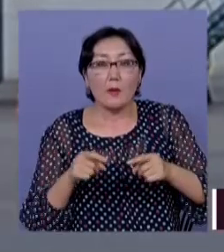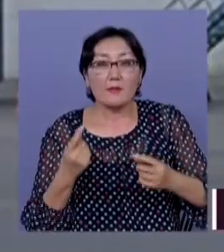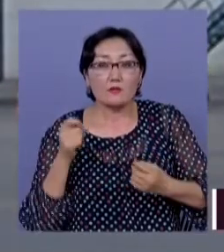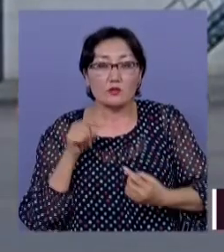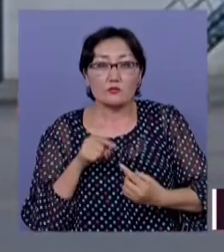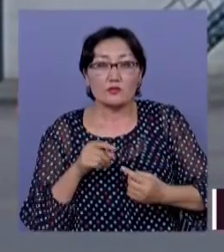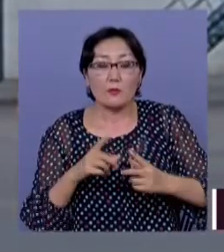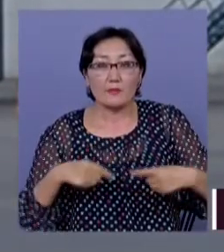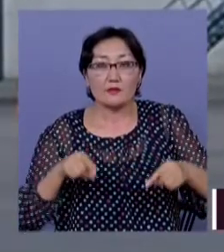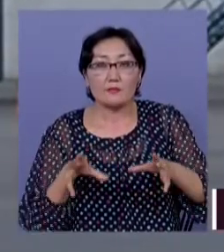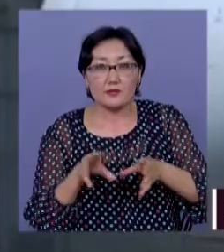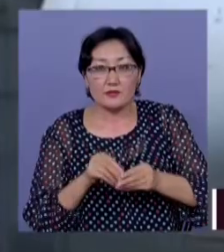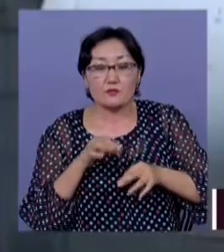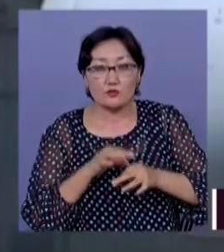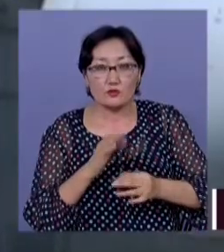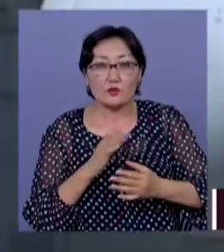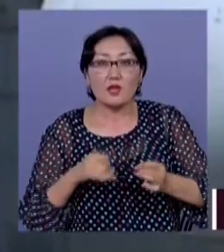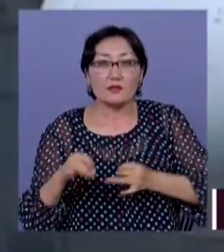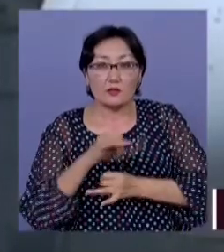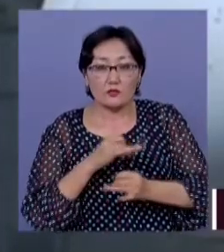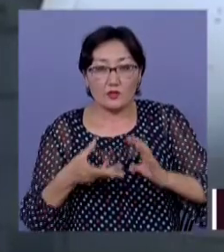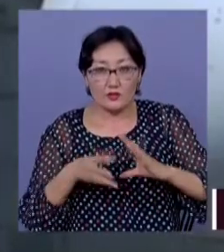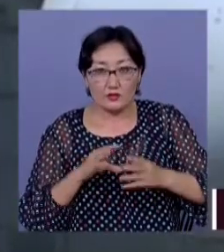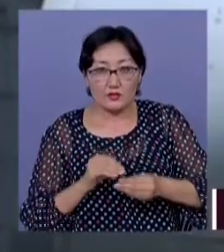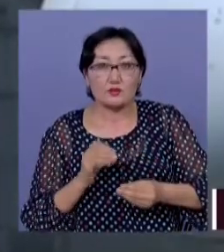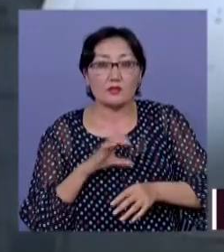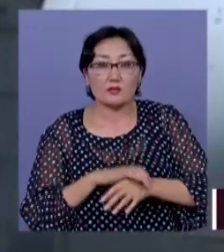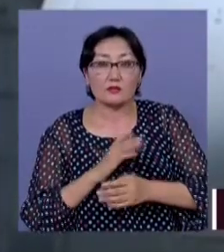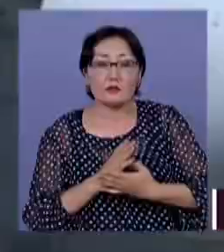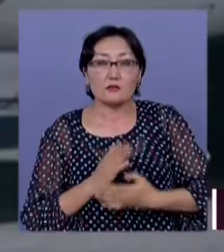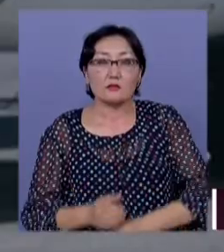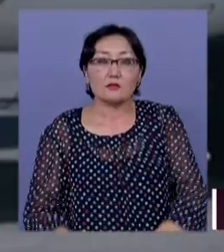қарсы ведомствомен бірлесе отырып жүргізген талдаудың арқасында анықталған.